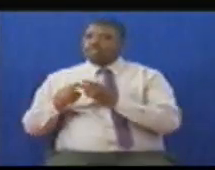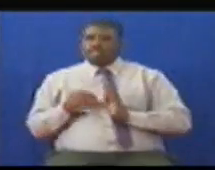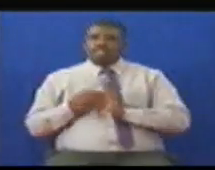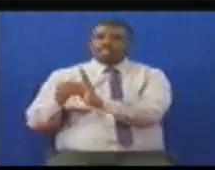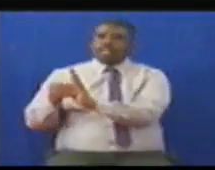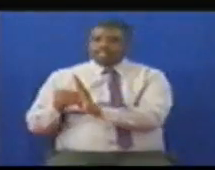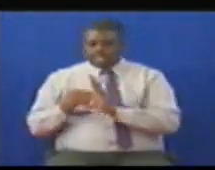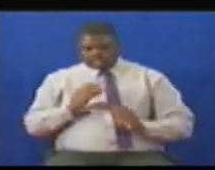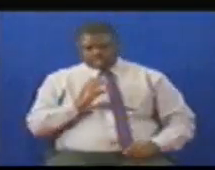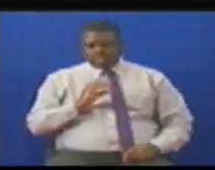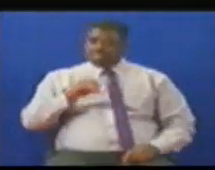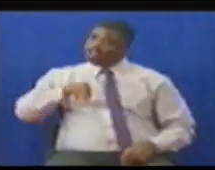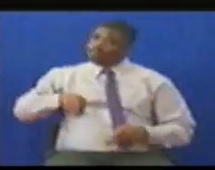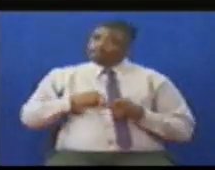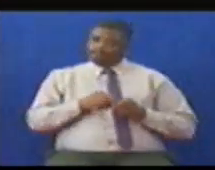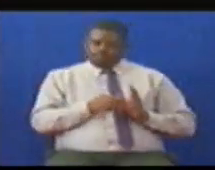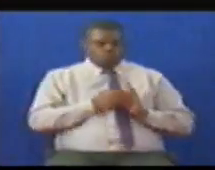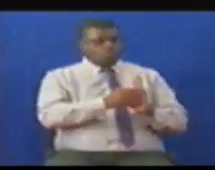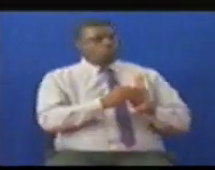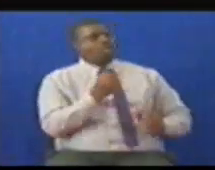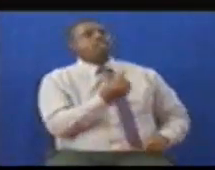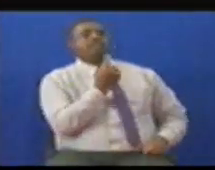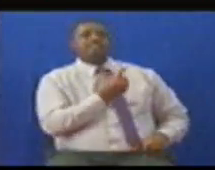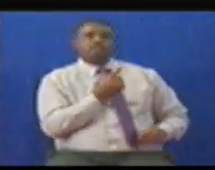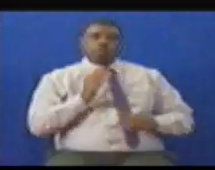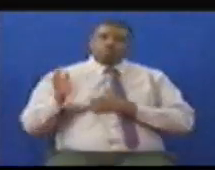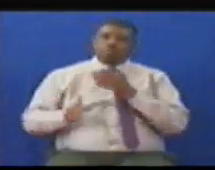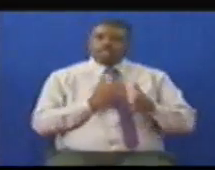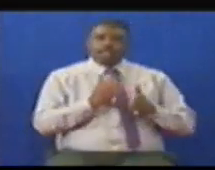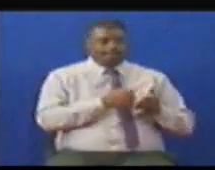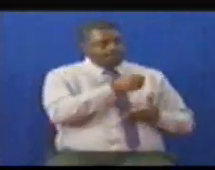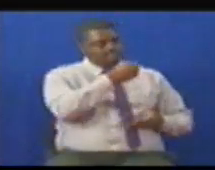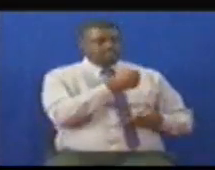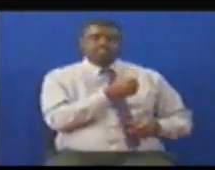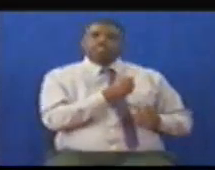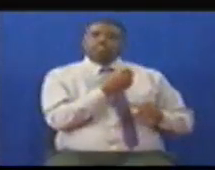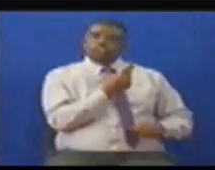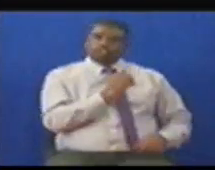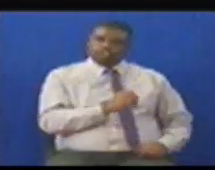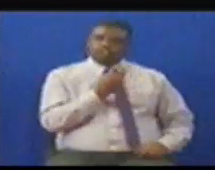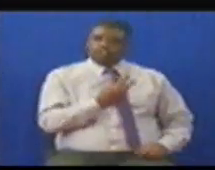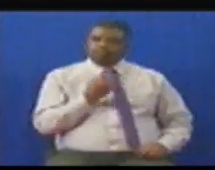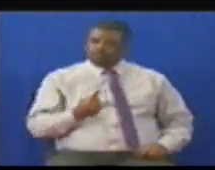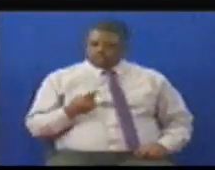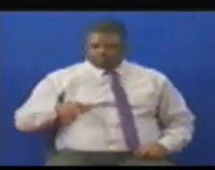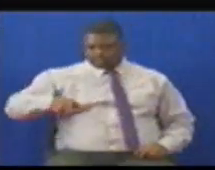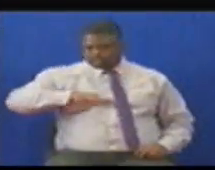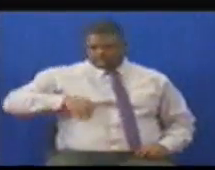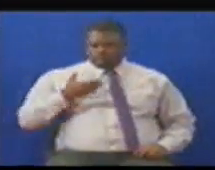tawala, mwongozo wa taifa wa kuandaa mpango wa bajeti kwa mwaka wa fedha 2021 na maeneo muhimu ya kuzingatia